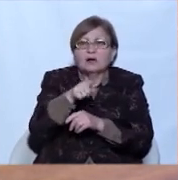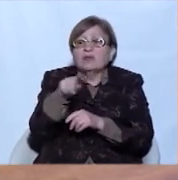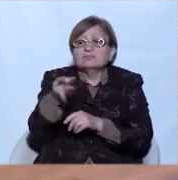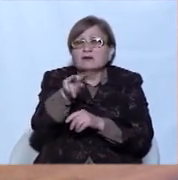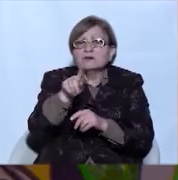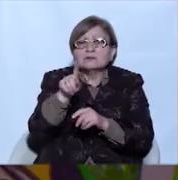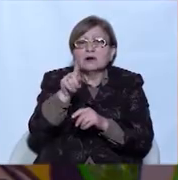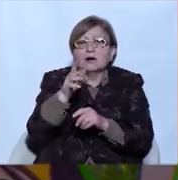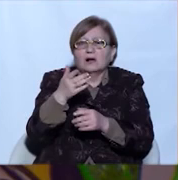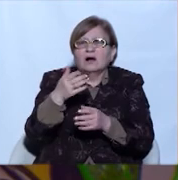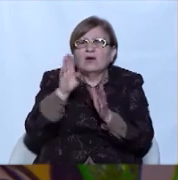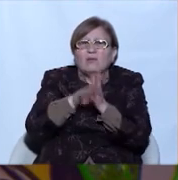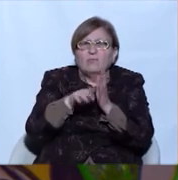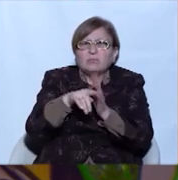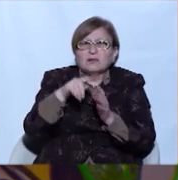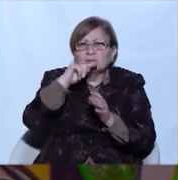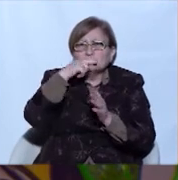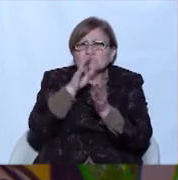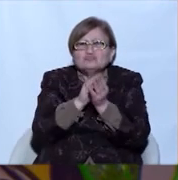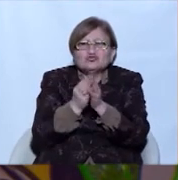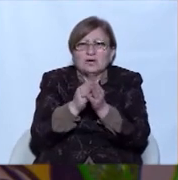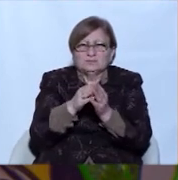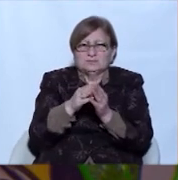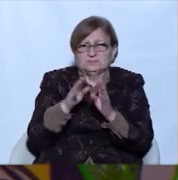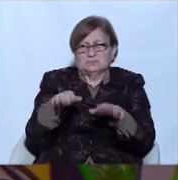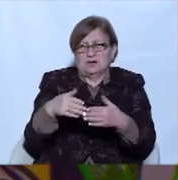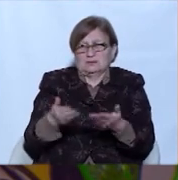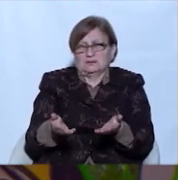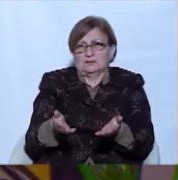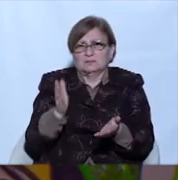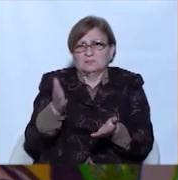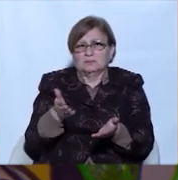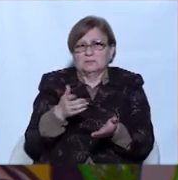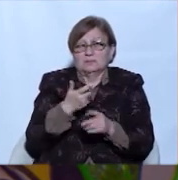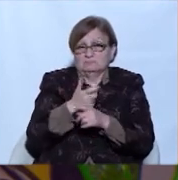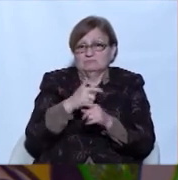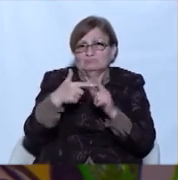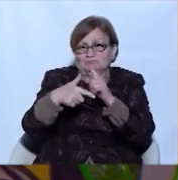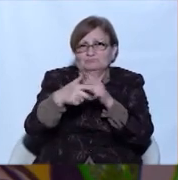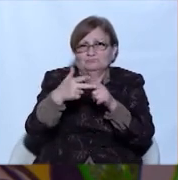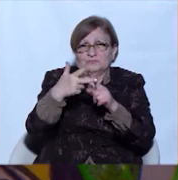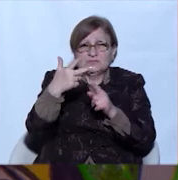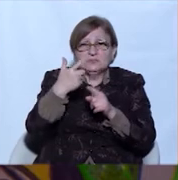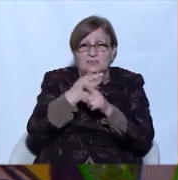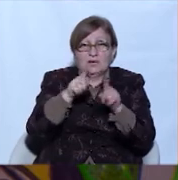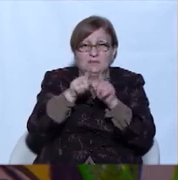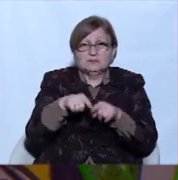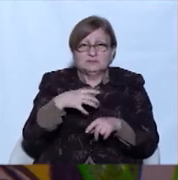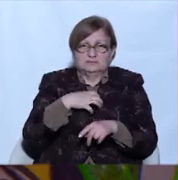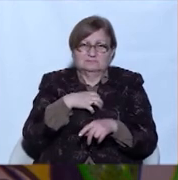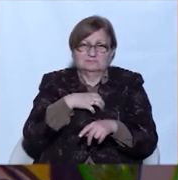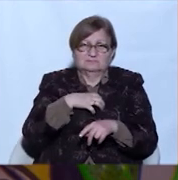კი ნაცრიანი მჭადი მაინც გქონდეთ. აი ასეთი სამი მინიატურა აქვს